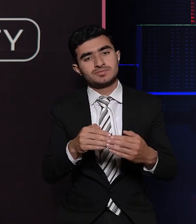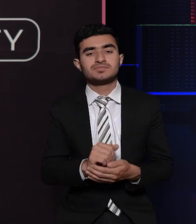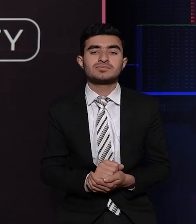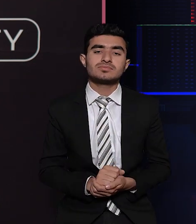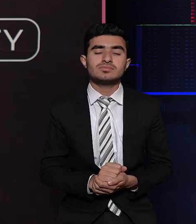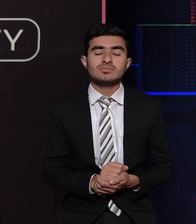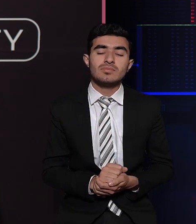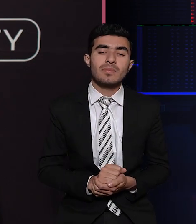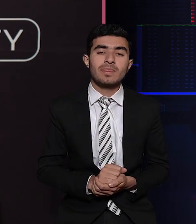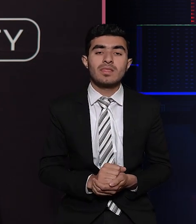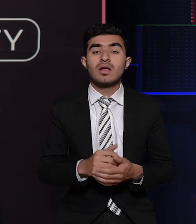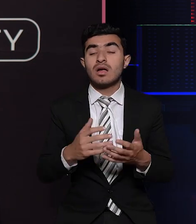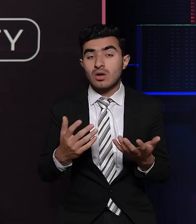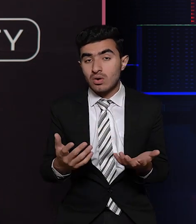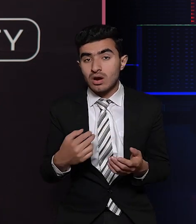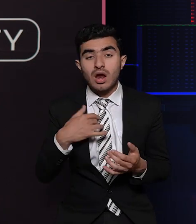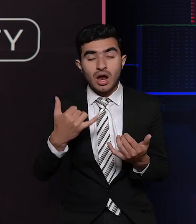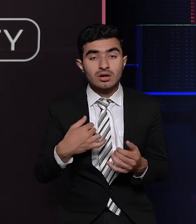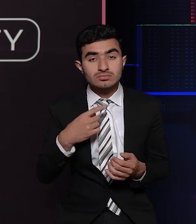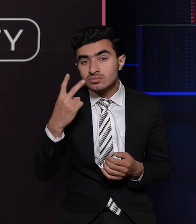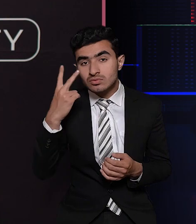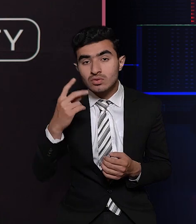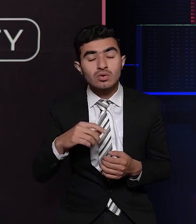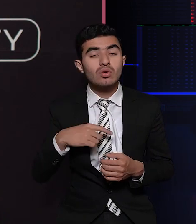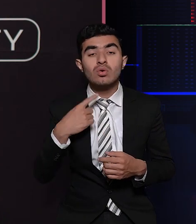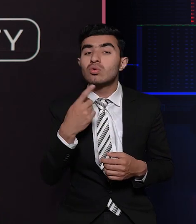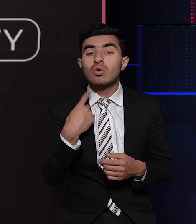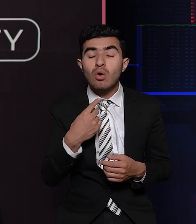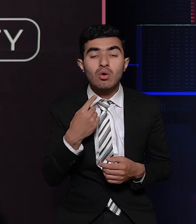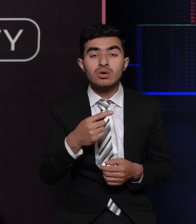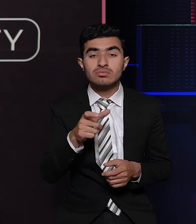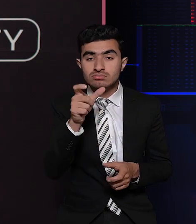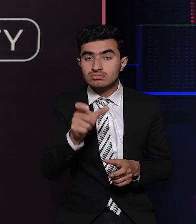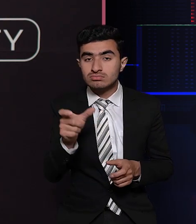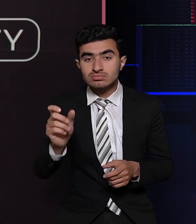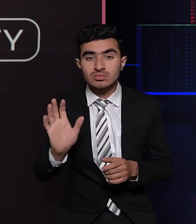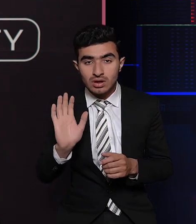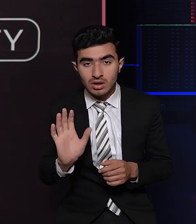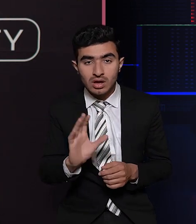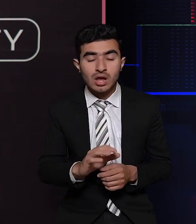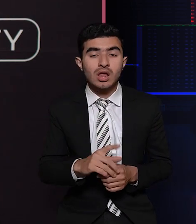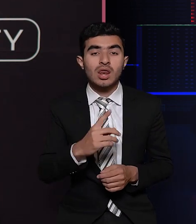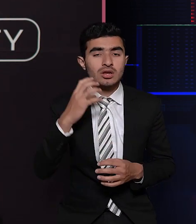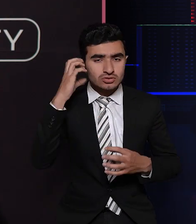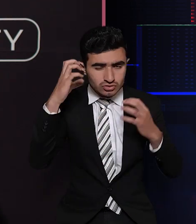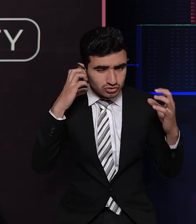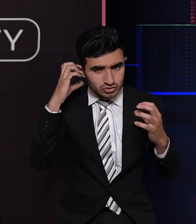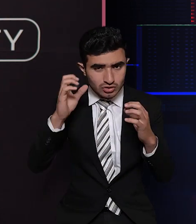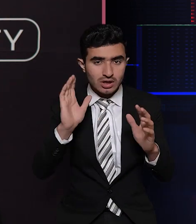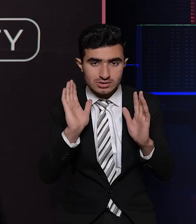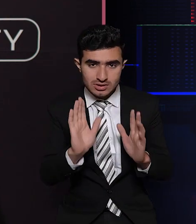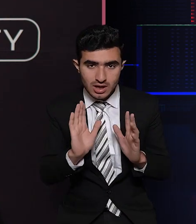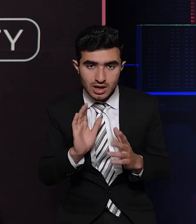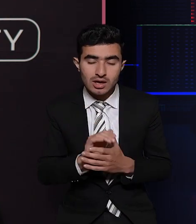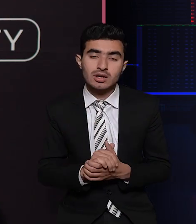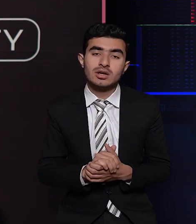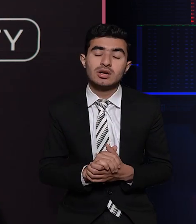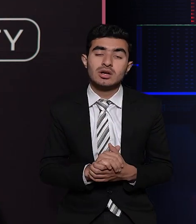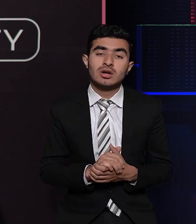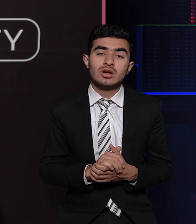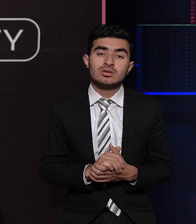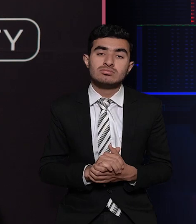خیر, اب ہمیں یہ بھی دیکھنا ہوگا کہ کون سے ایسے افراد ہیں کہ جن کو سٹریس ہوتی ہے.